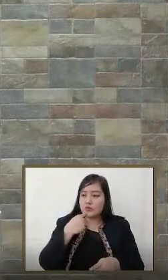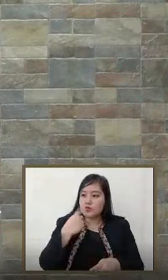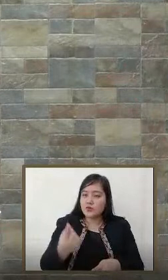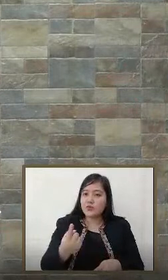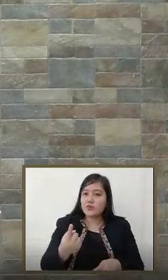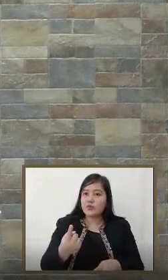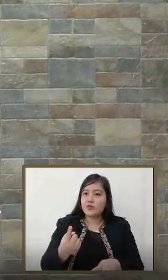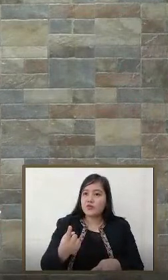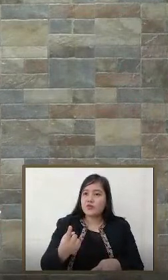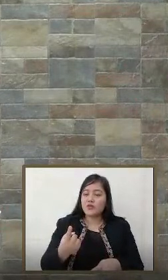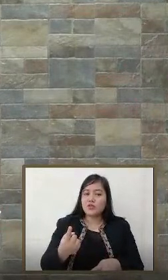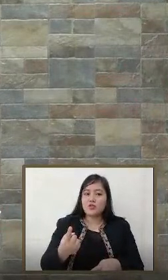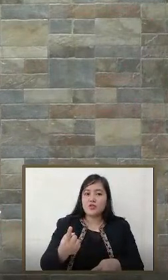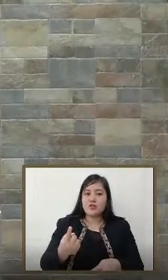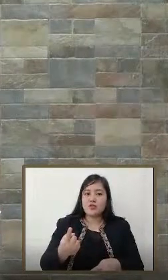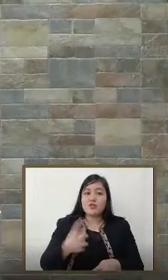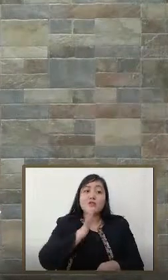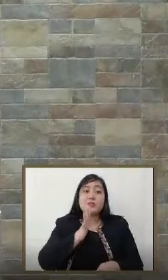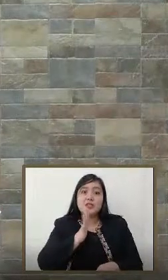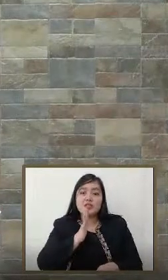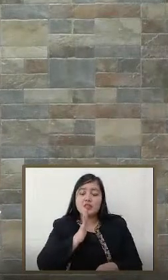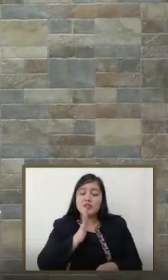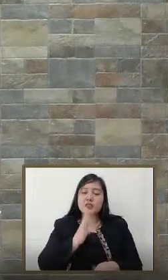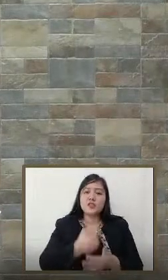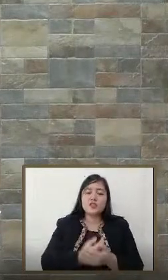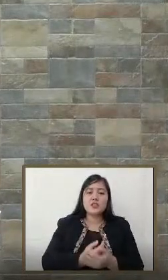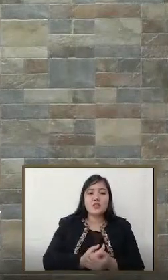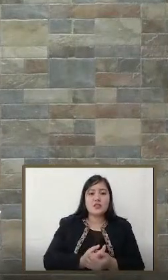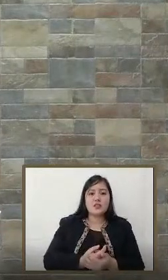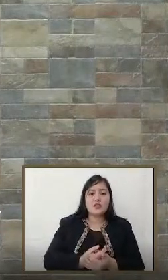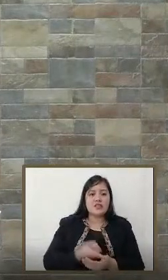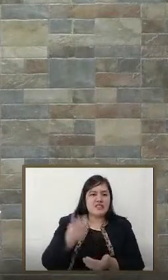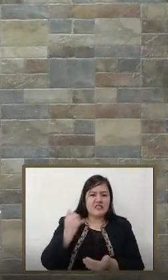Oh man, there's a lot of people are very good. They are perfect for